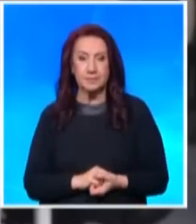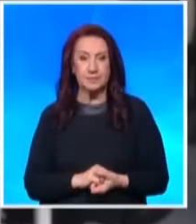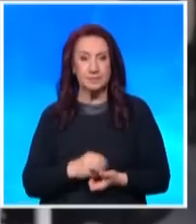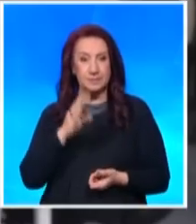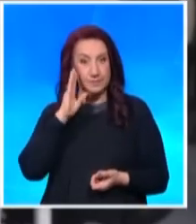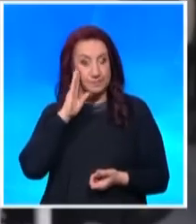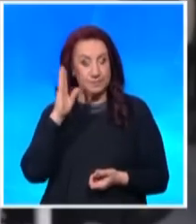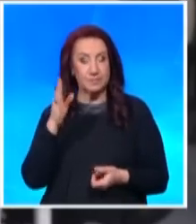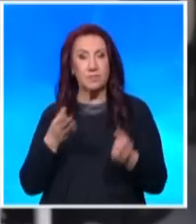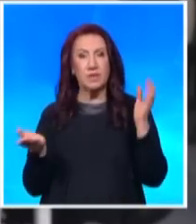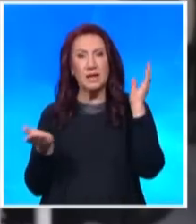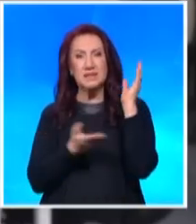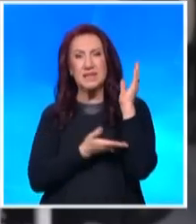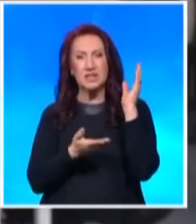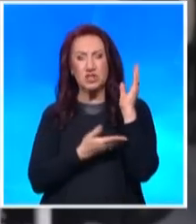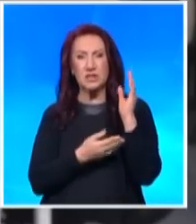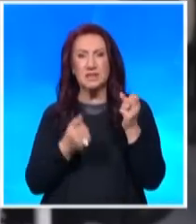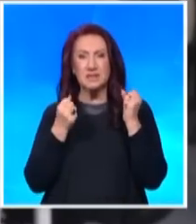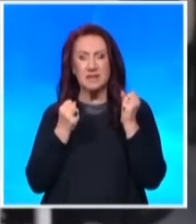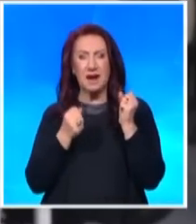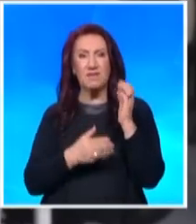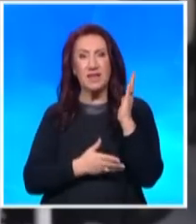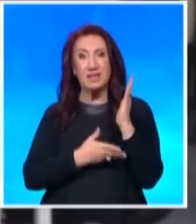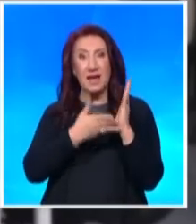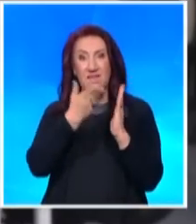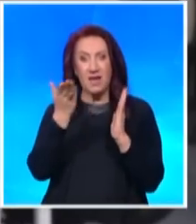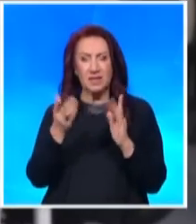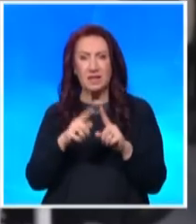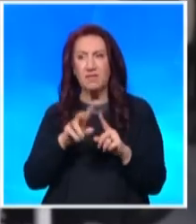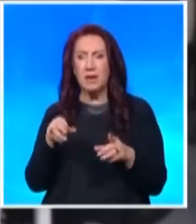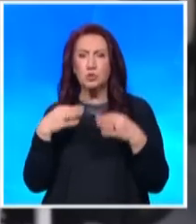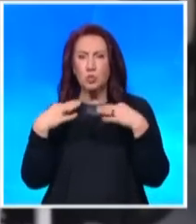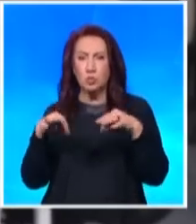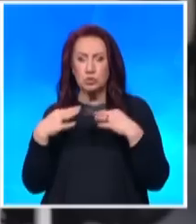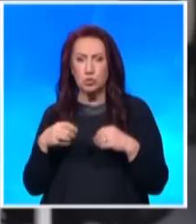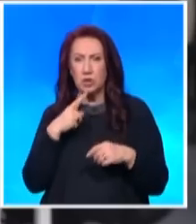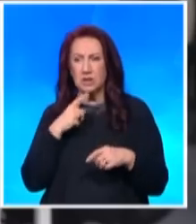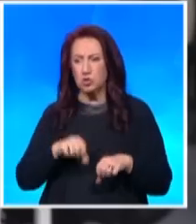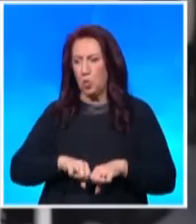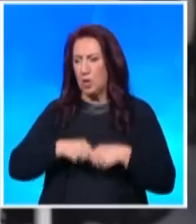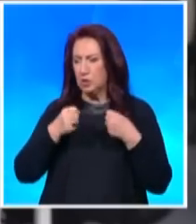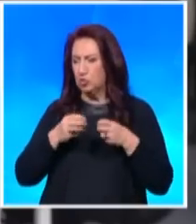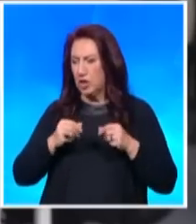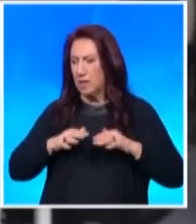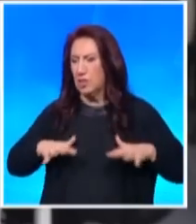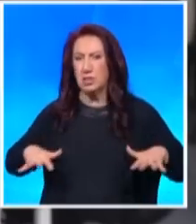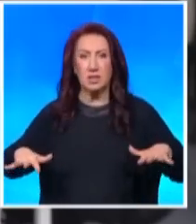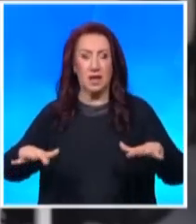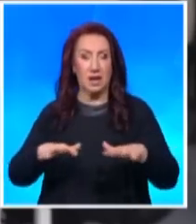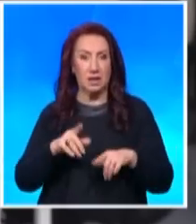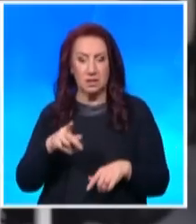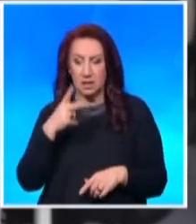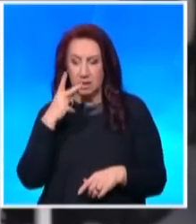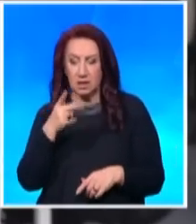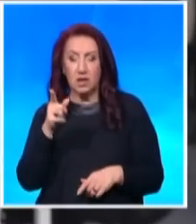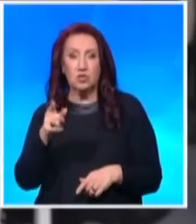Здравейте! Изсечени здрави дървета вместо изсъхнали и разрушено тежката техника терен. Това е равносметката в охранителна зона